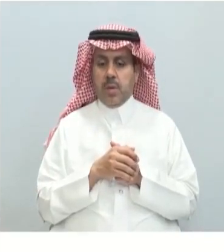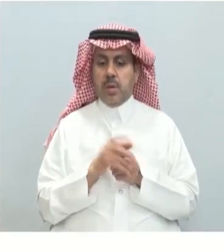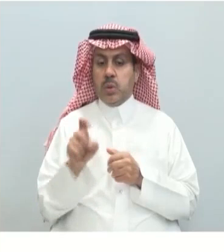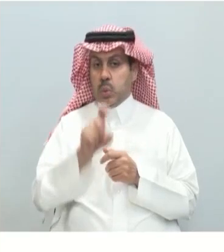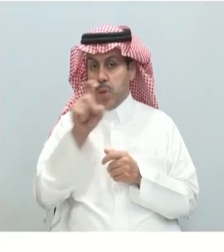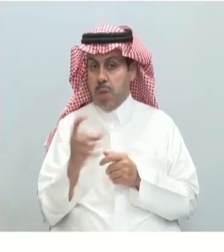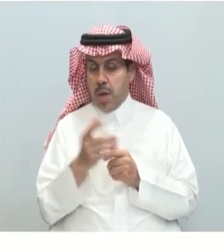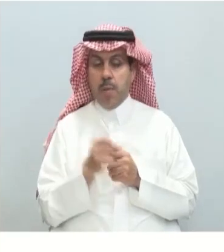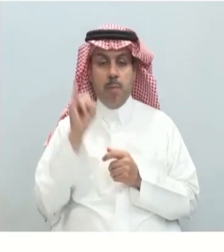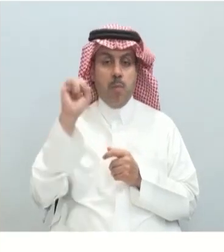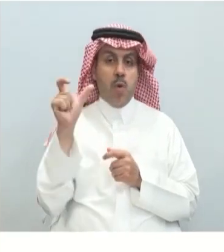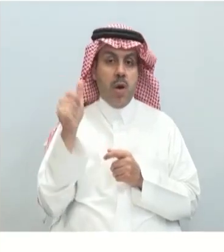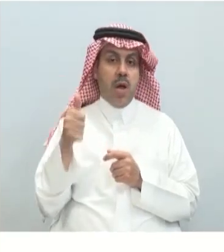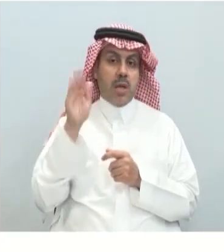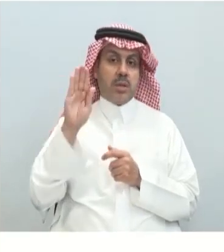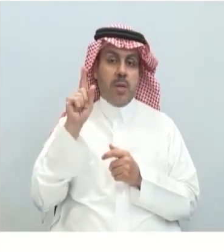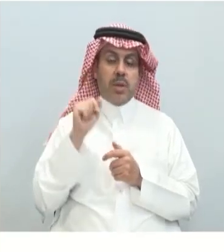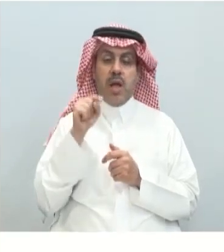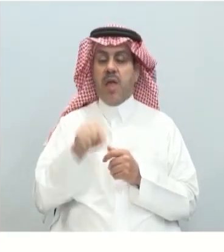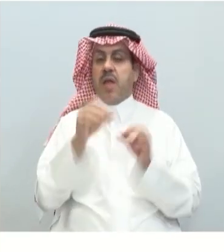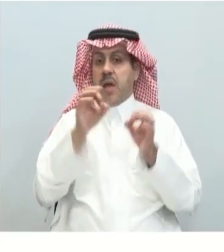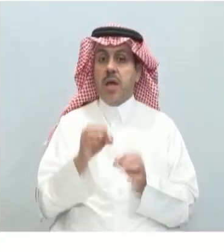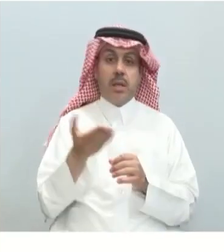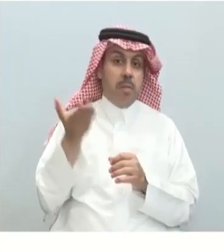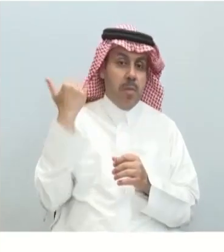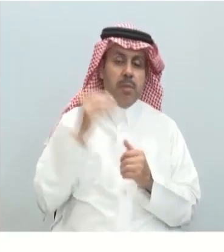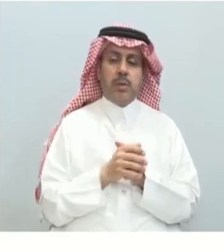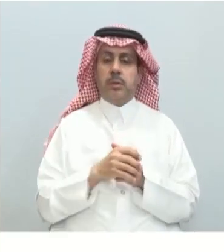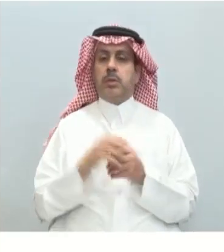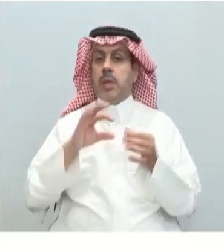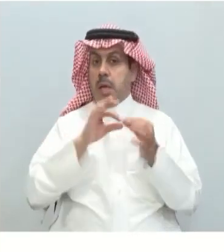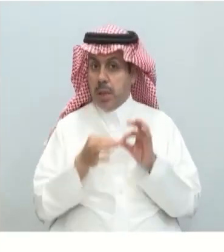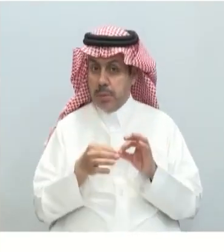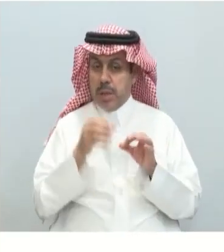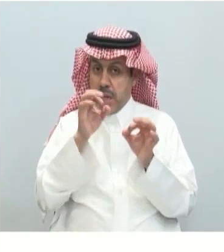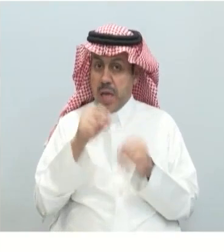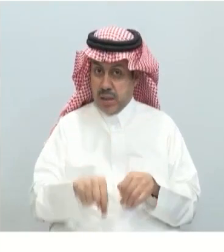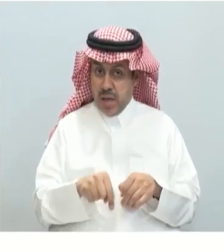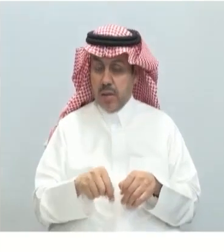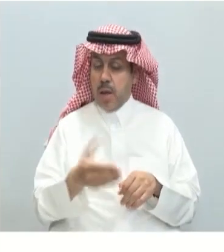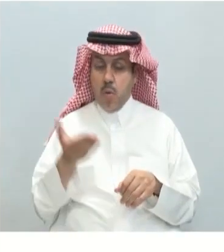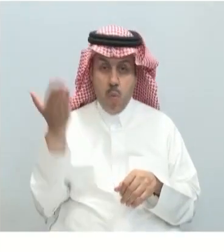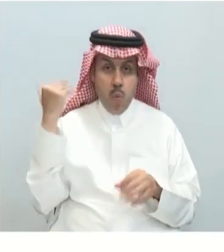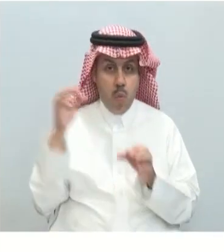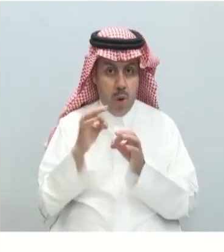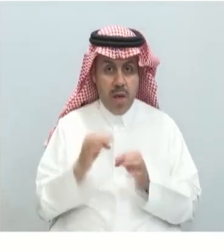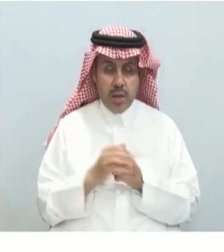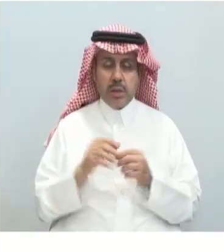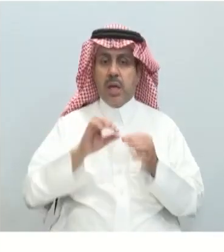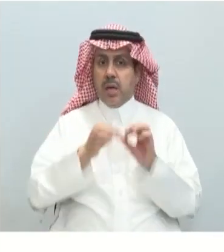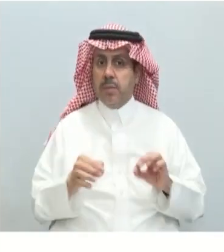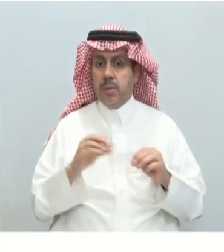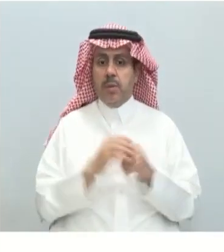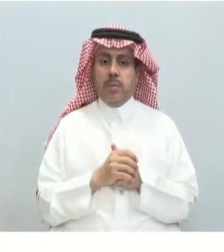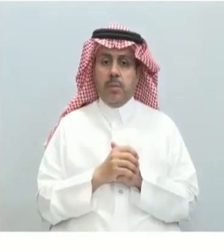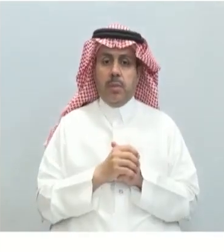مناسبه هذه الايات لما قبلها فالمناسبات مهمه جدا والربط بين الايات في غايه الاهميه